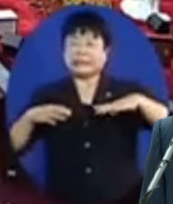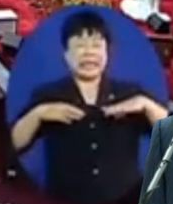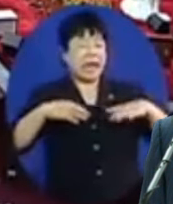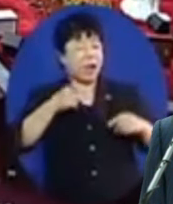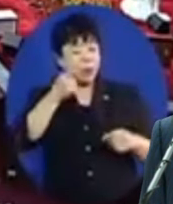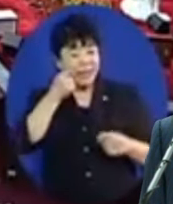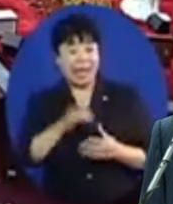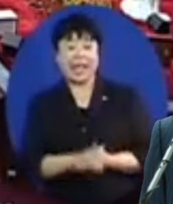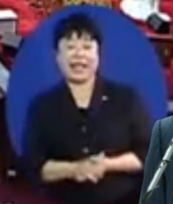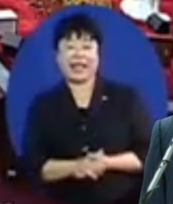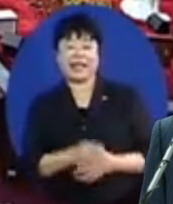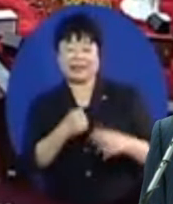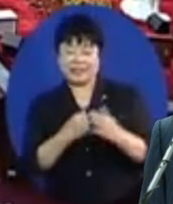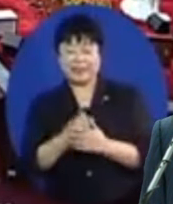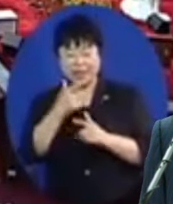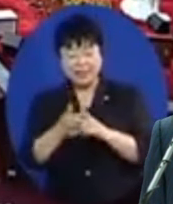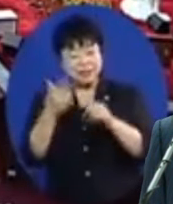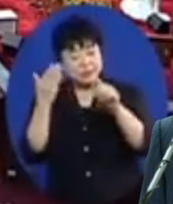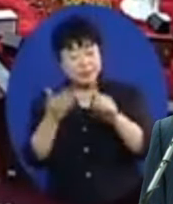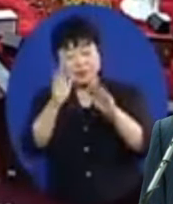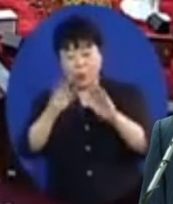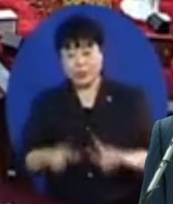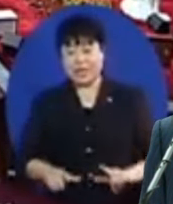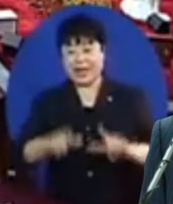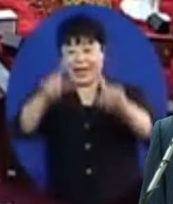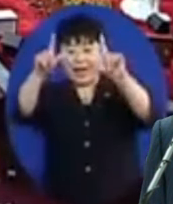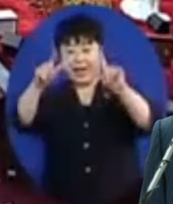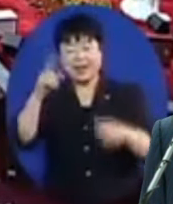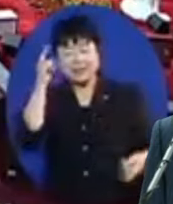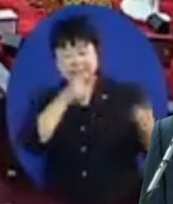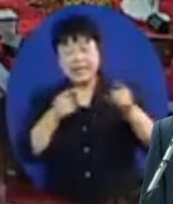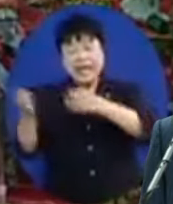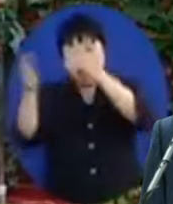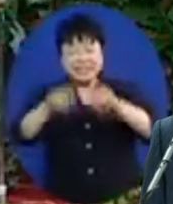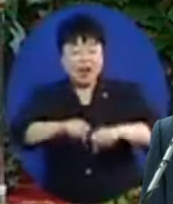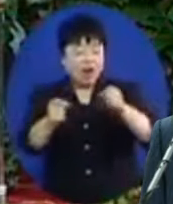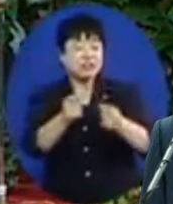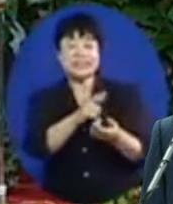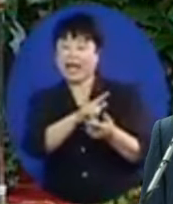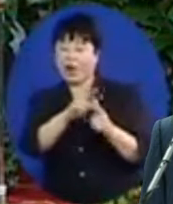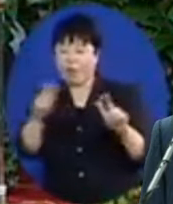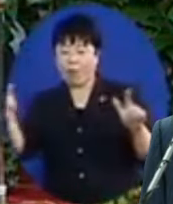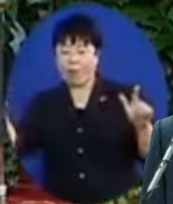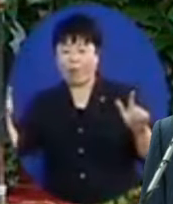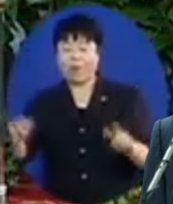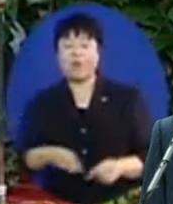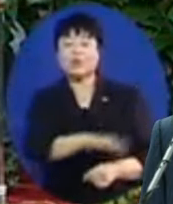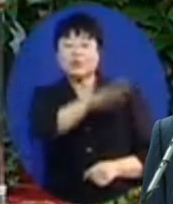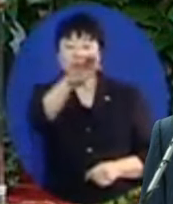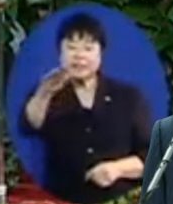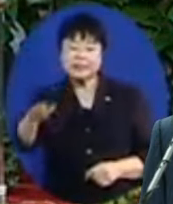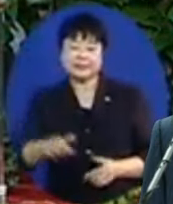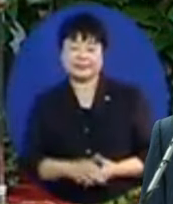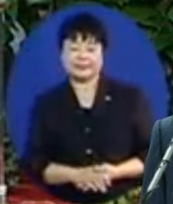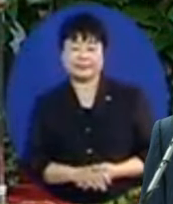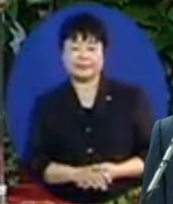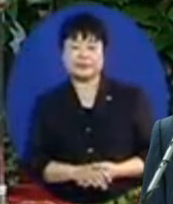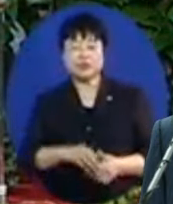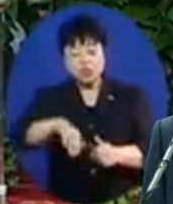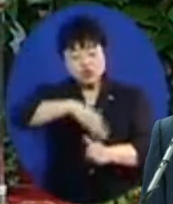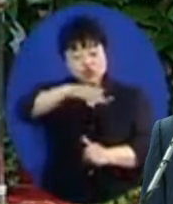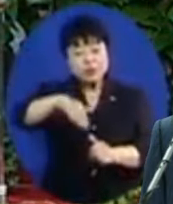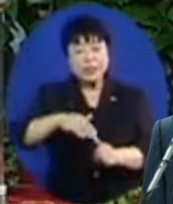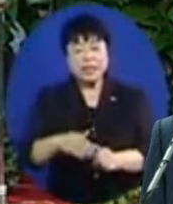없는 것입니다. 그러므로 예수님께서는 오늘날도 상한 갈대를 끌지 않습니다. 우리는 우리 주변에